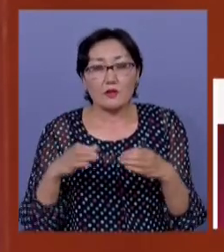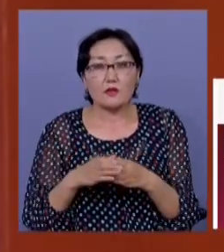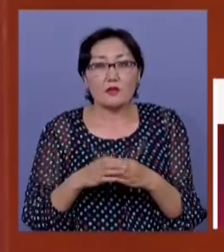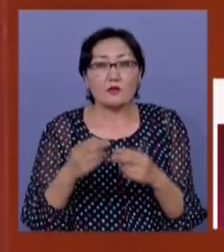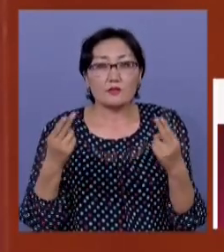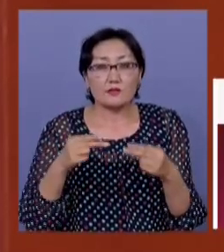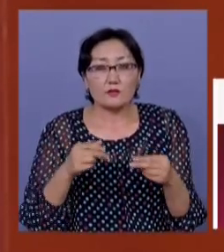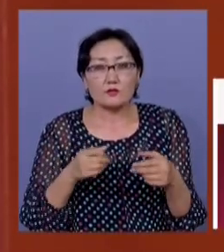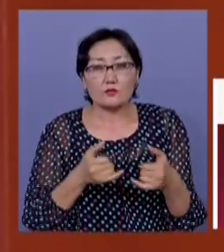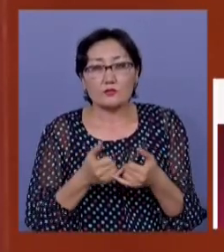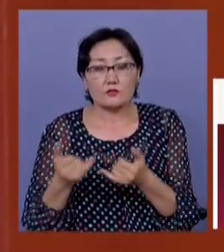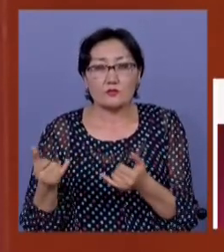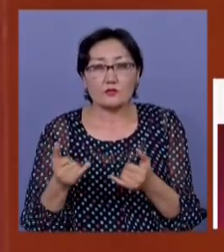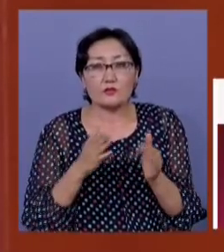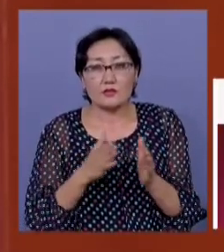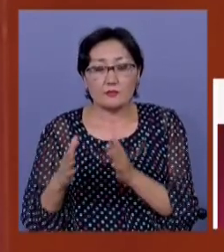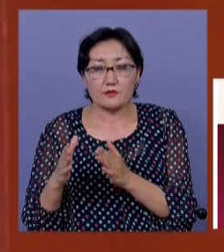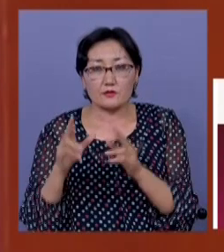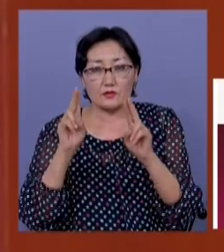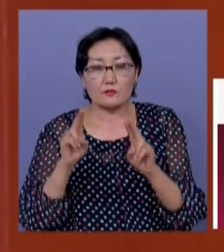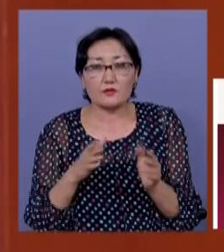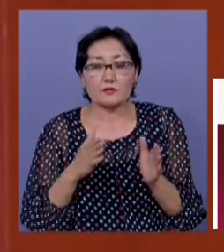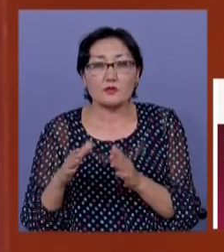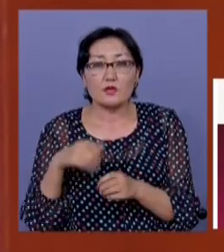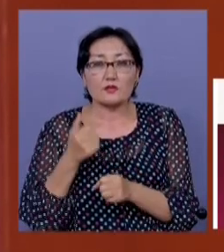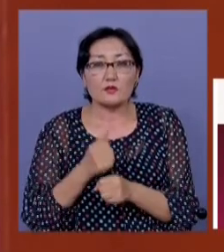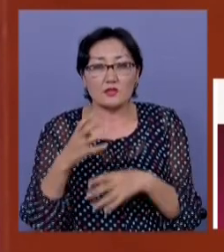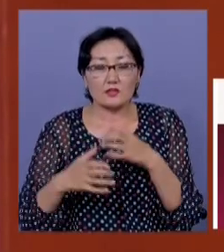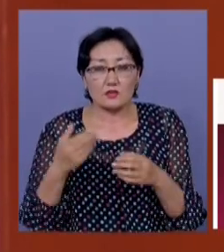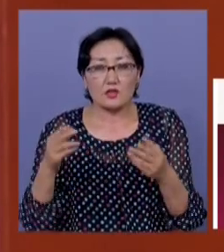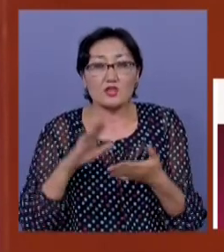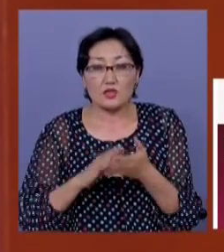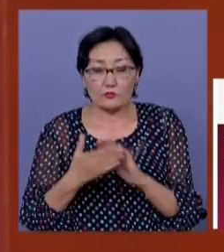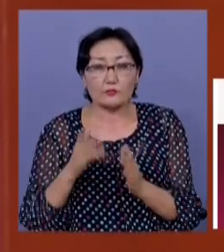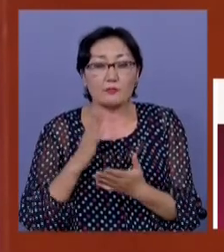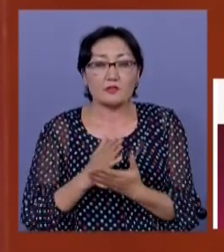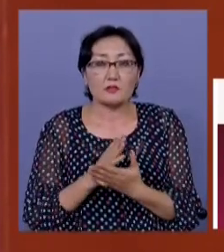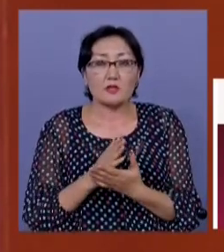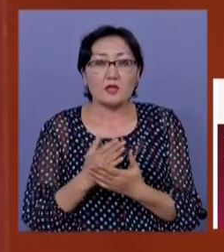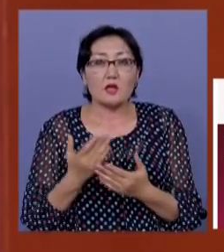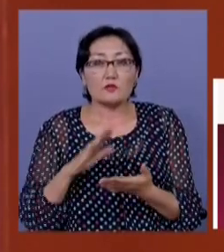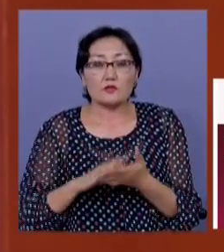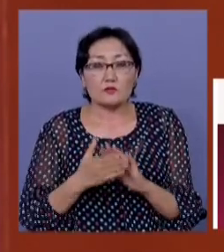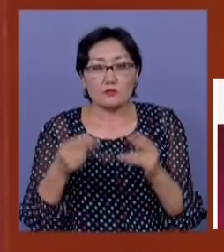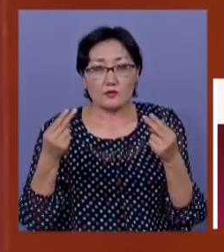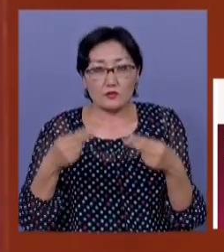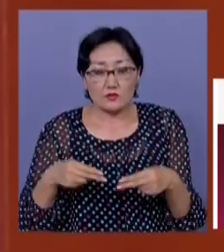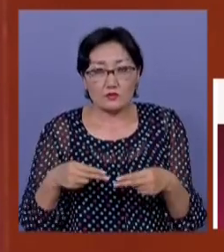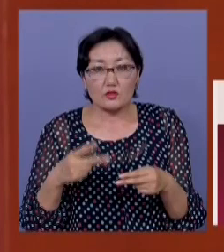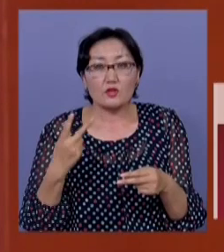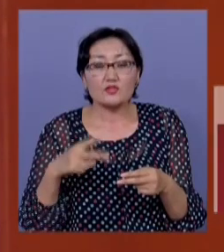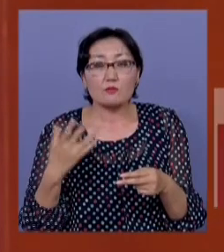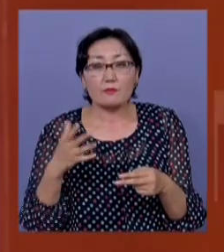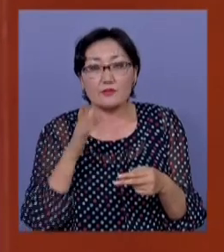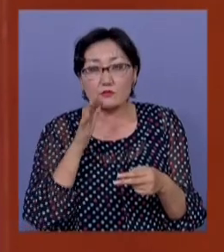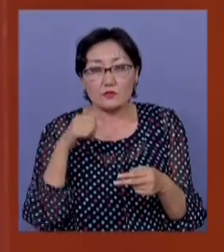қызметтерінің өзара іс-қимыл тәртібін реттейтін негізгі халықаралық шарт болып табылады. Келісімге қол қойғаннан бері 25